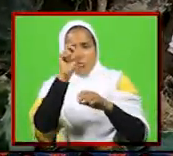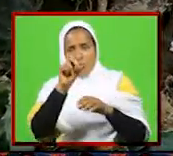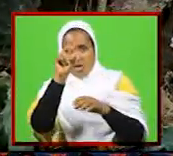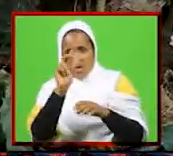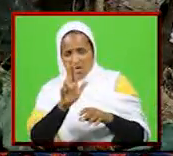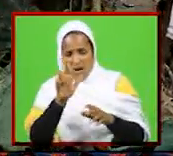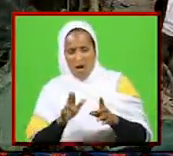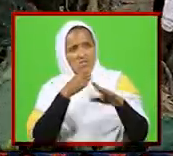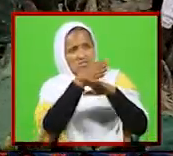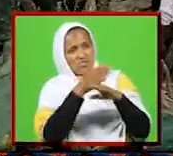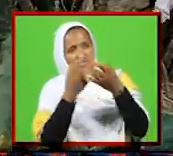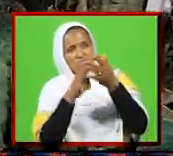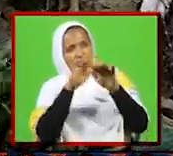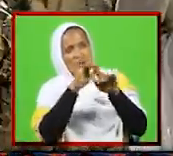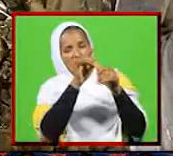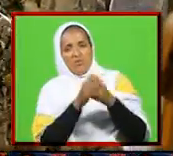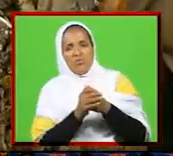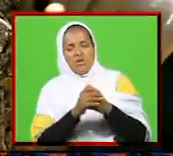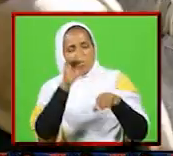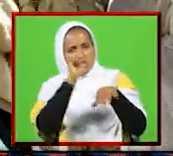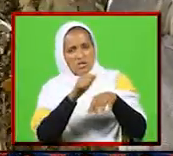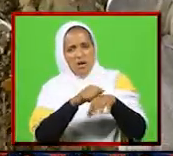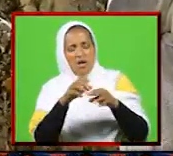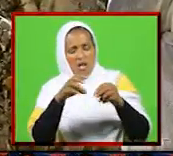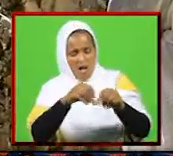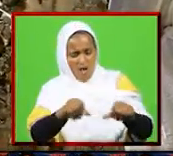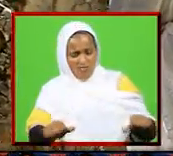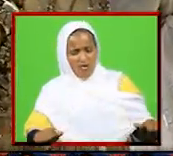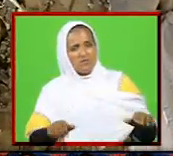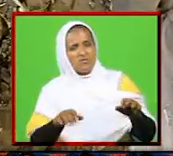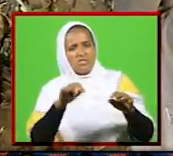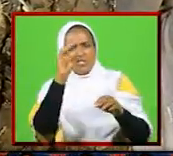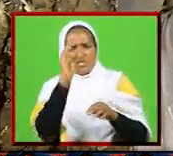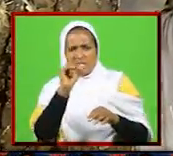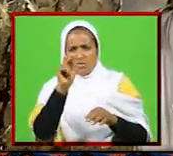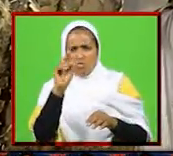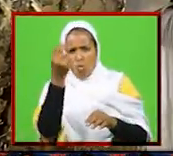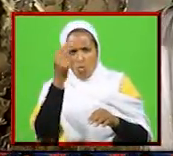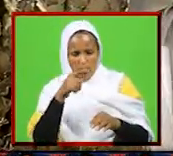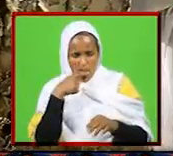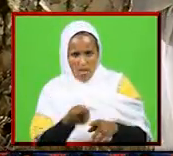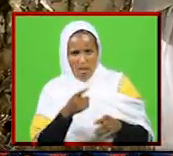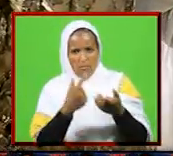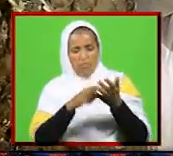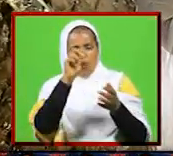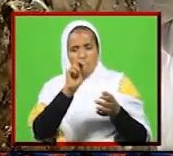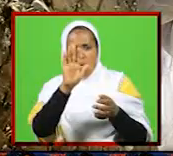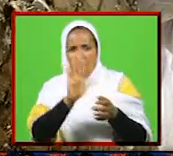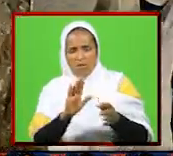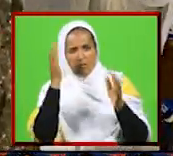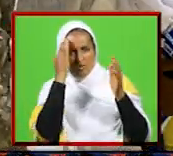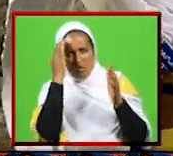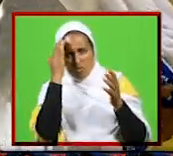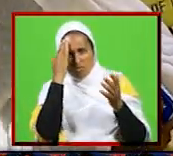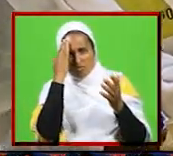በታሎ እንጨትና በወይራ እዛ ላይ ያው ድንጋይና አፈር ደልድለው ነው እንግዲህ እንደ ህድሞ ይባላል በዚህ በዋግ